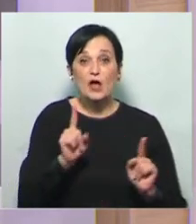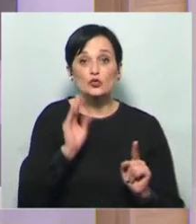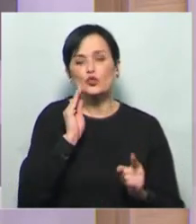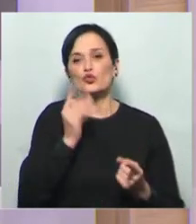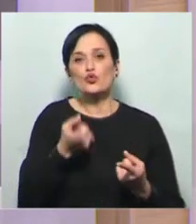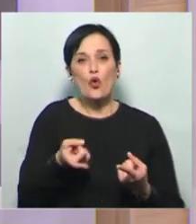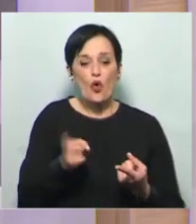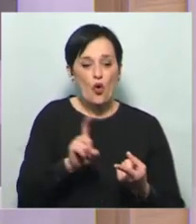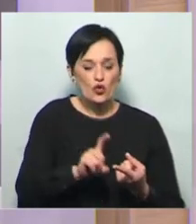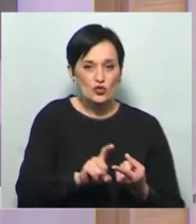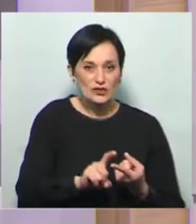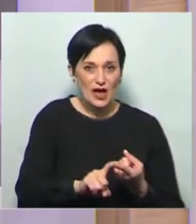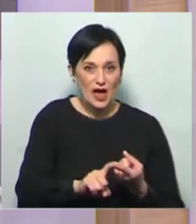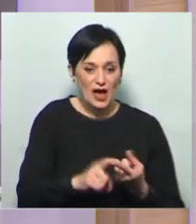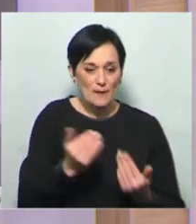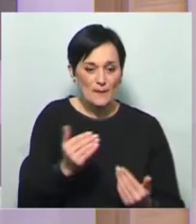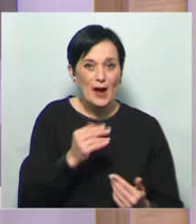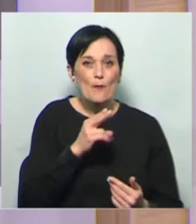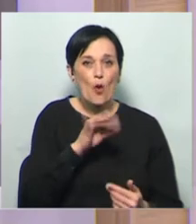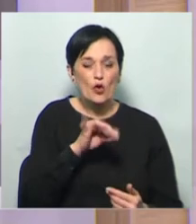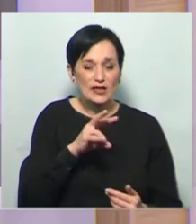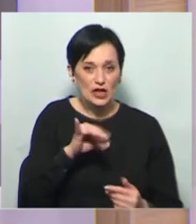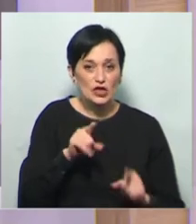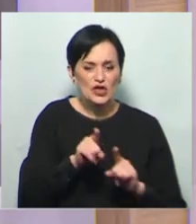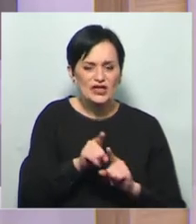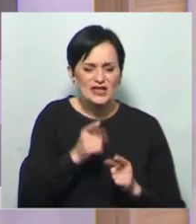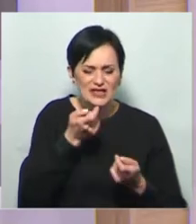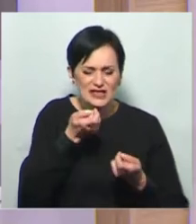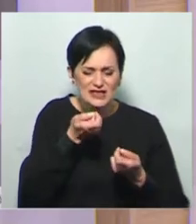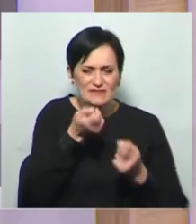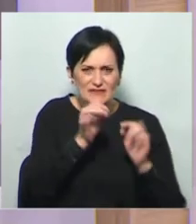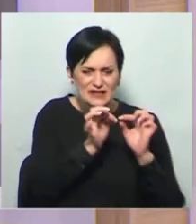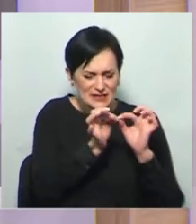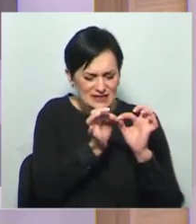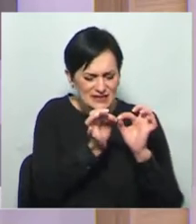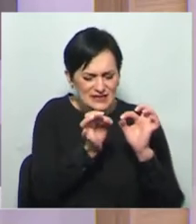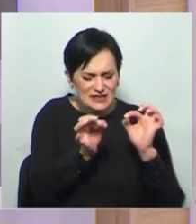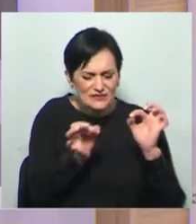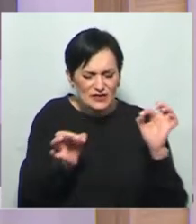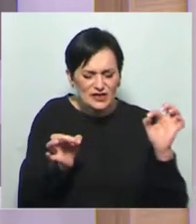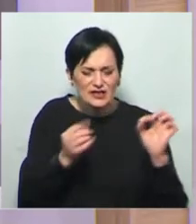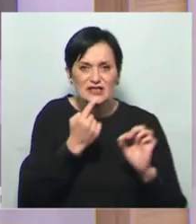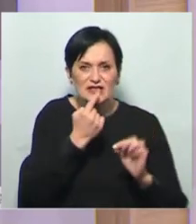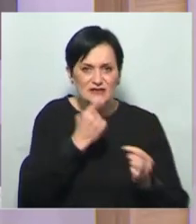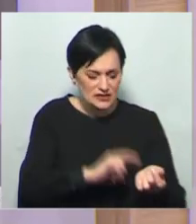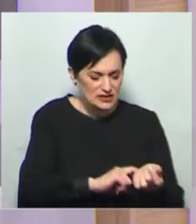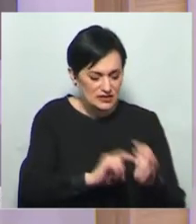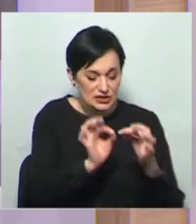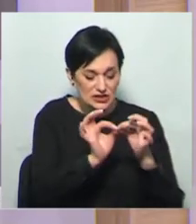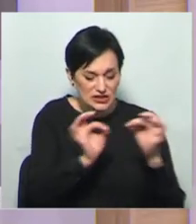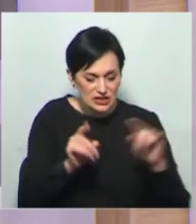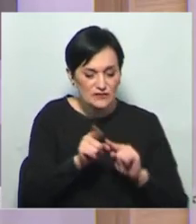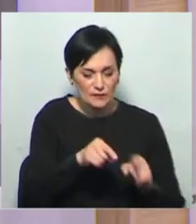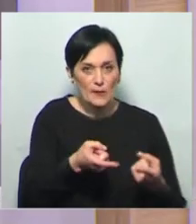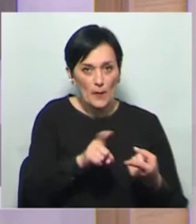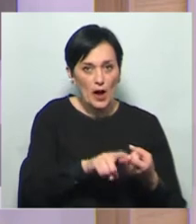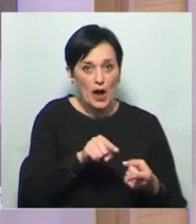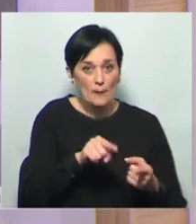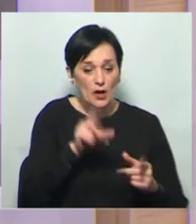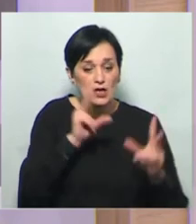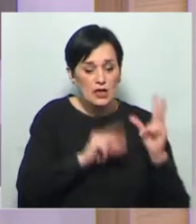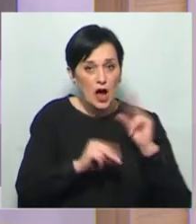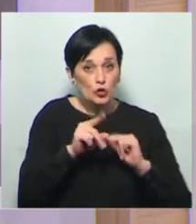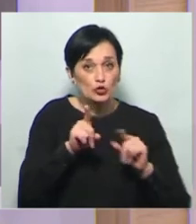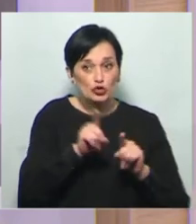აი პოლინეიროპათია ახსენეთ თქვენ, იგივე ეხება წვრილი კალიბრის სისხლძარღვებსაც, რაც ასევე უნდა იყოს გათვალისწინებული და ის შეიძლება